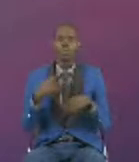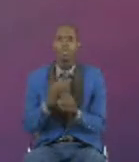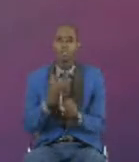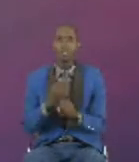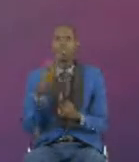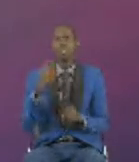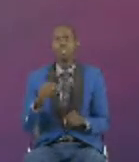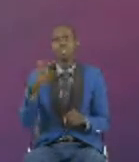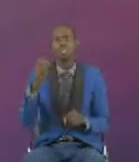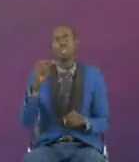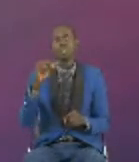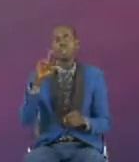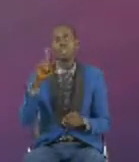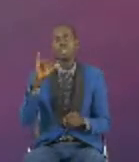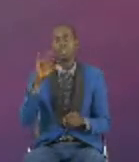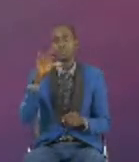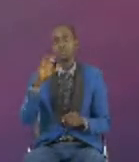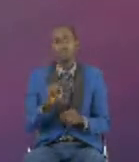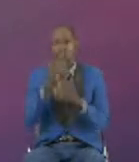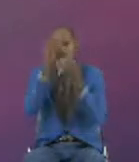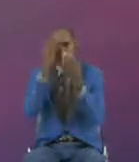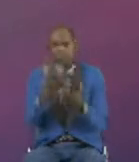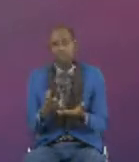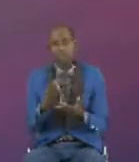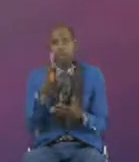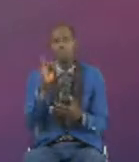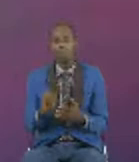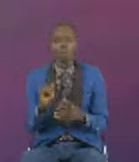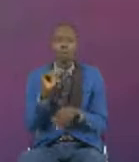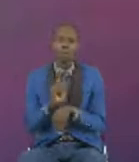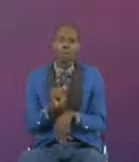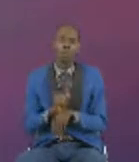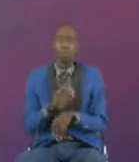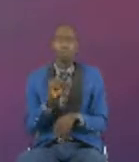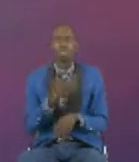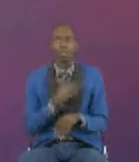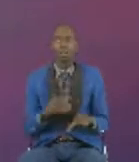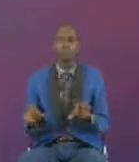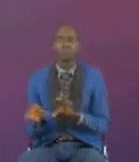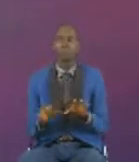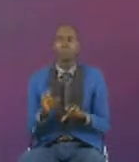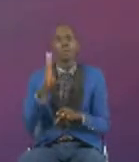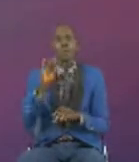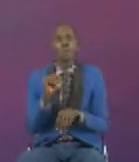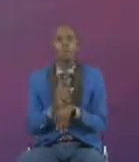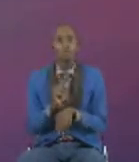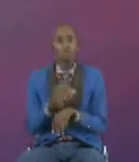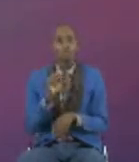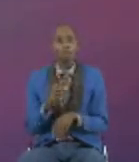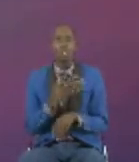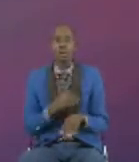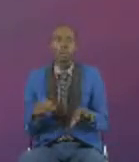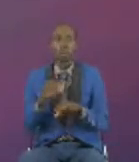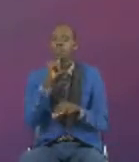l'obéissance par la parole et par les actes. Par la parole, par les